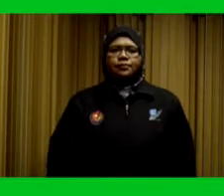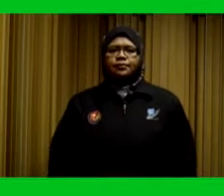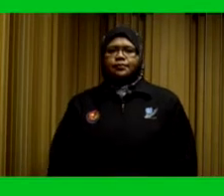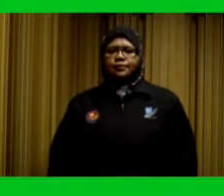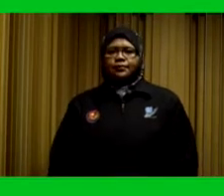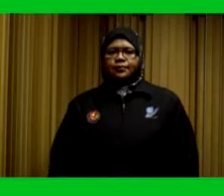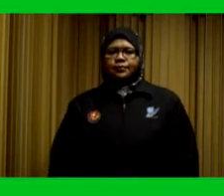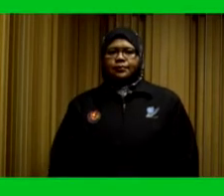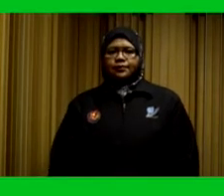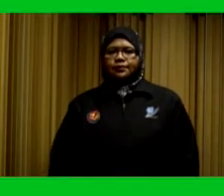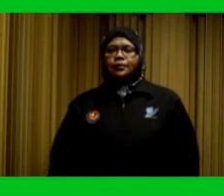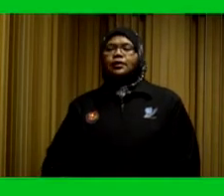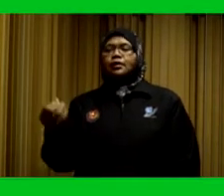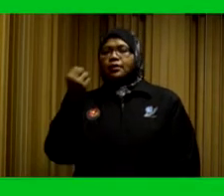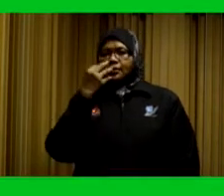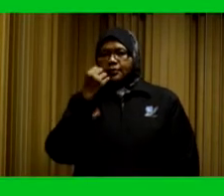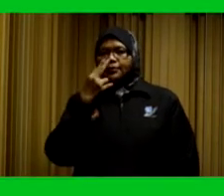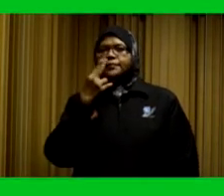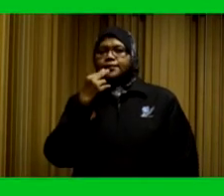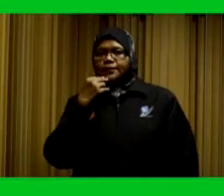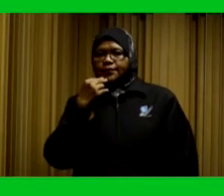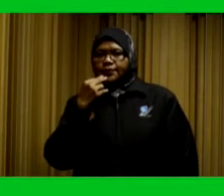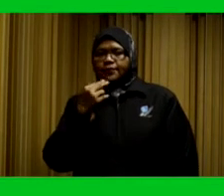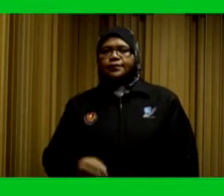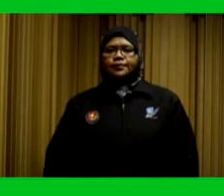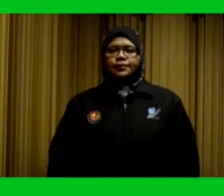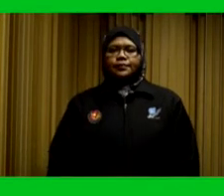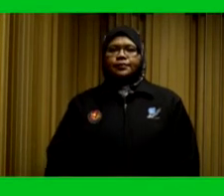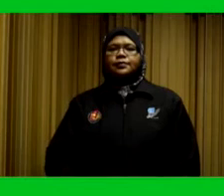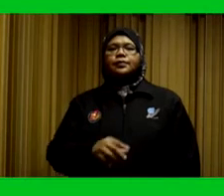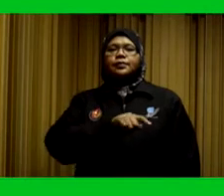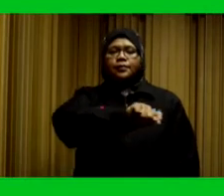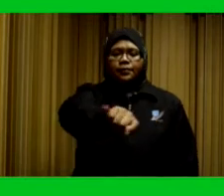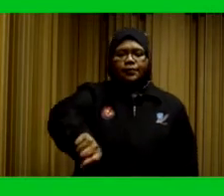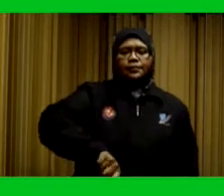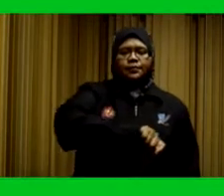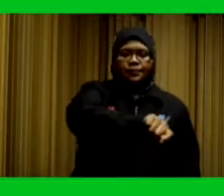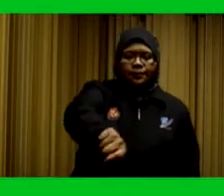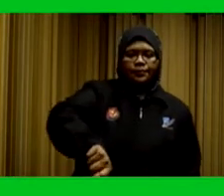Masukkan garam dan gula secukup rasa dan kacau sebati.